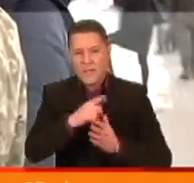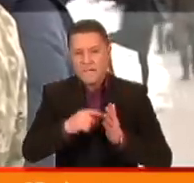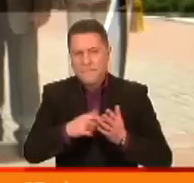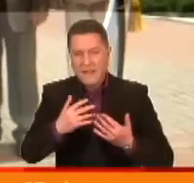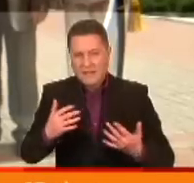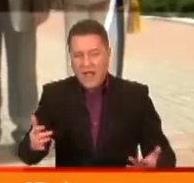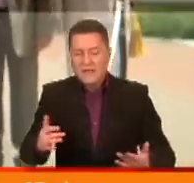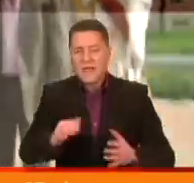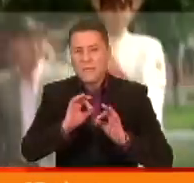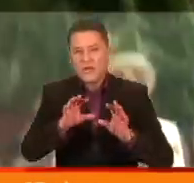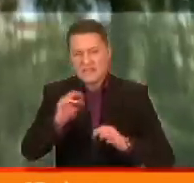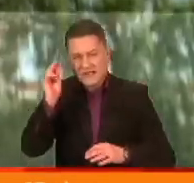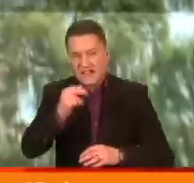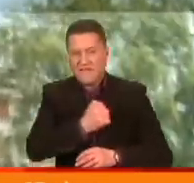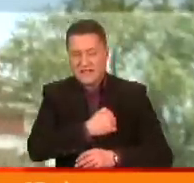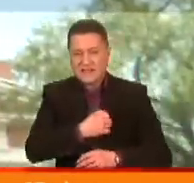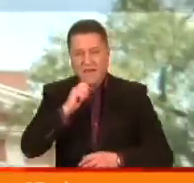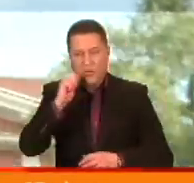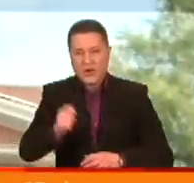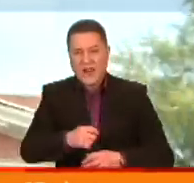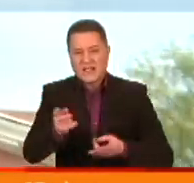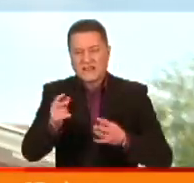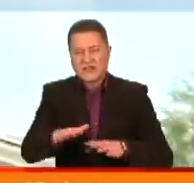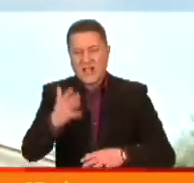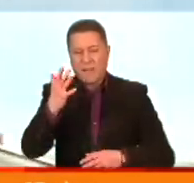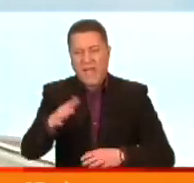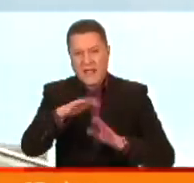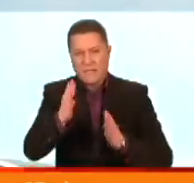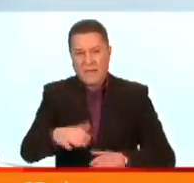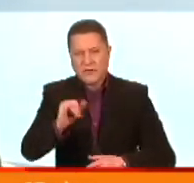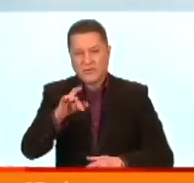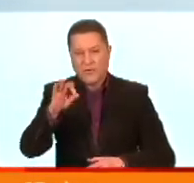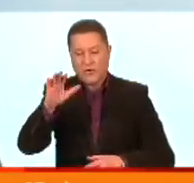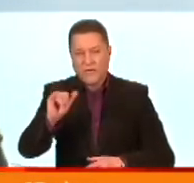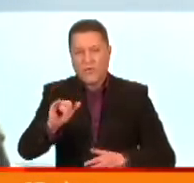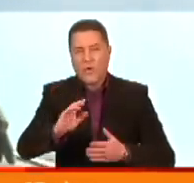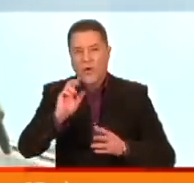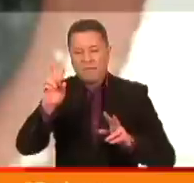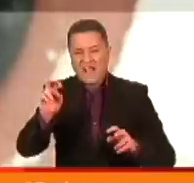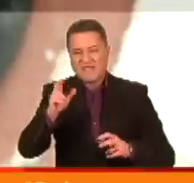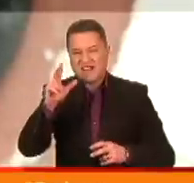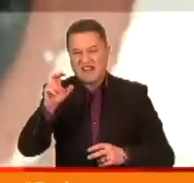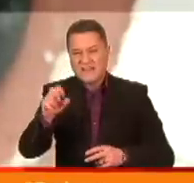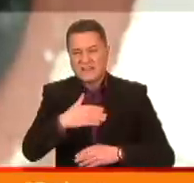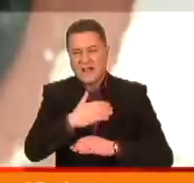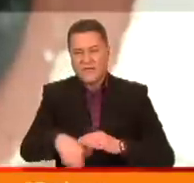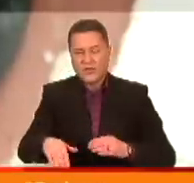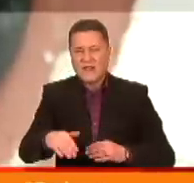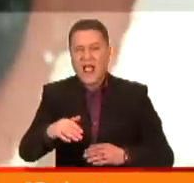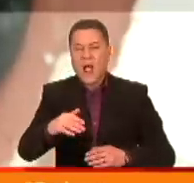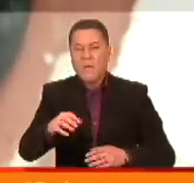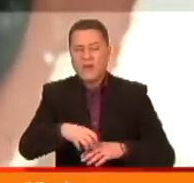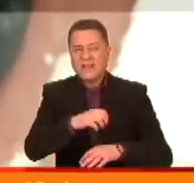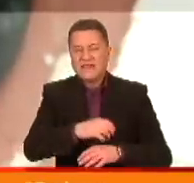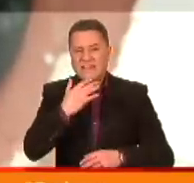пояснили в ліцеї. Тим часом в Україні залишається ще 5 пам'ятників Суворову. На його честь названі 300 вулиць. Під декомунізацію